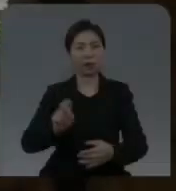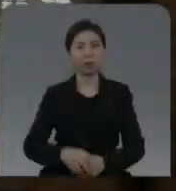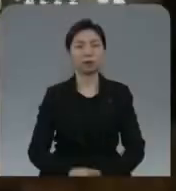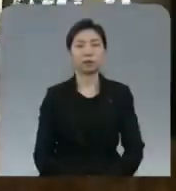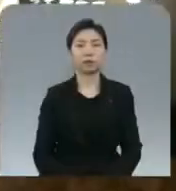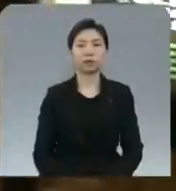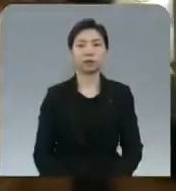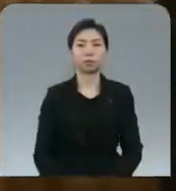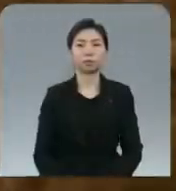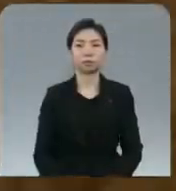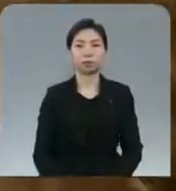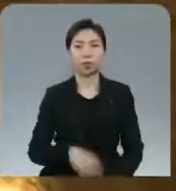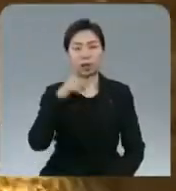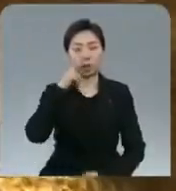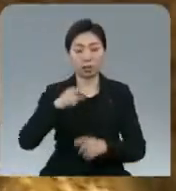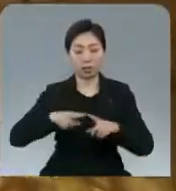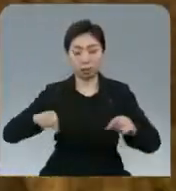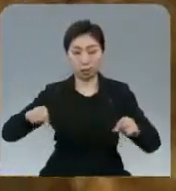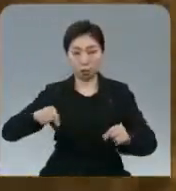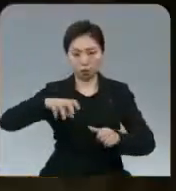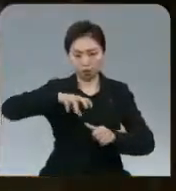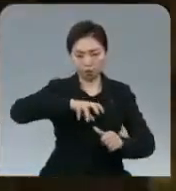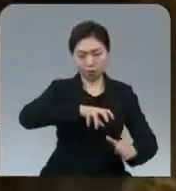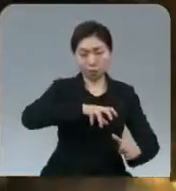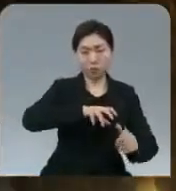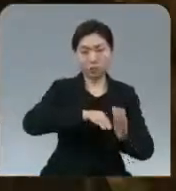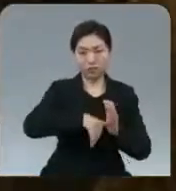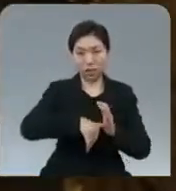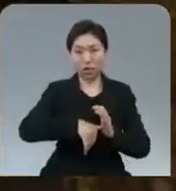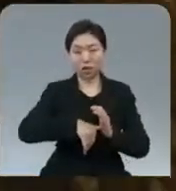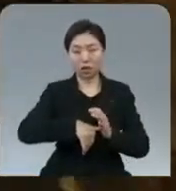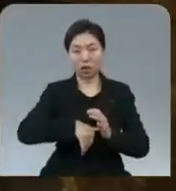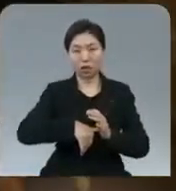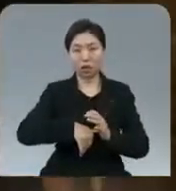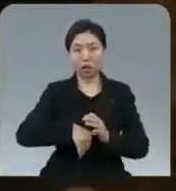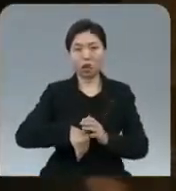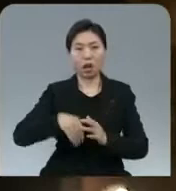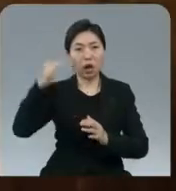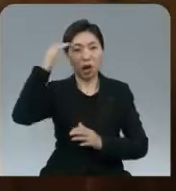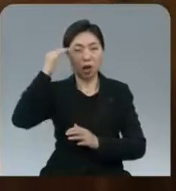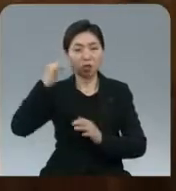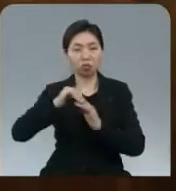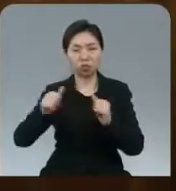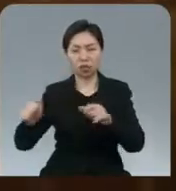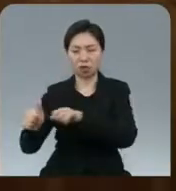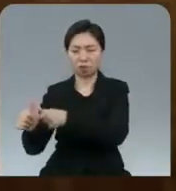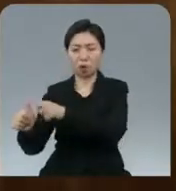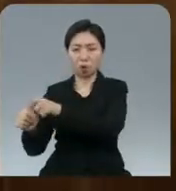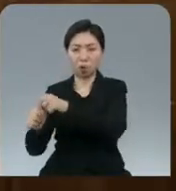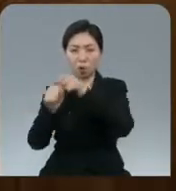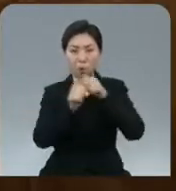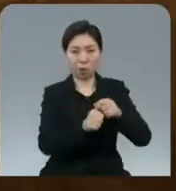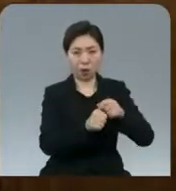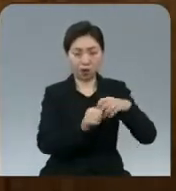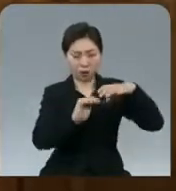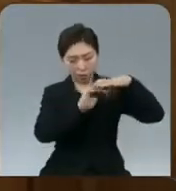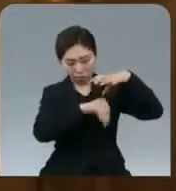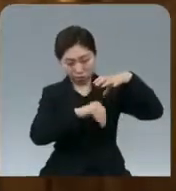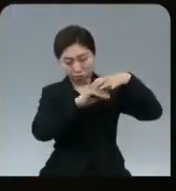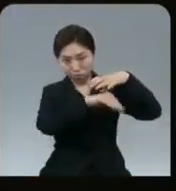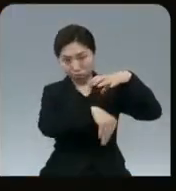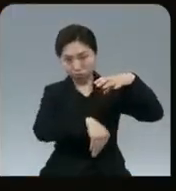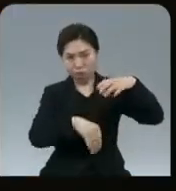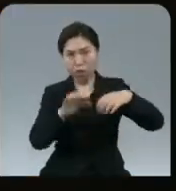Lễ Hội đồng thẩm định văn hóa Nhật Bản ta chọn tiếng cửa mở Sato ở đảo xa tôi tỉnh niigata